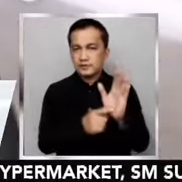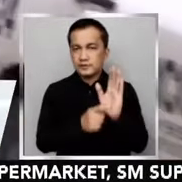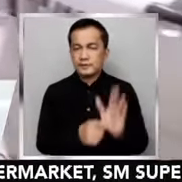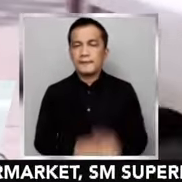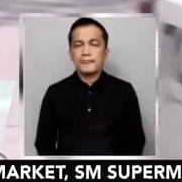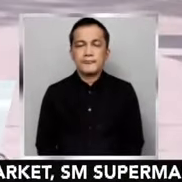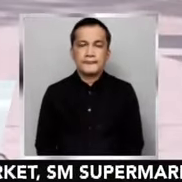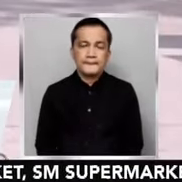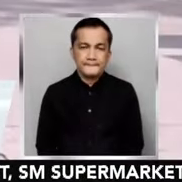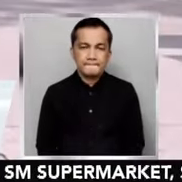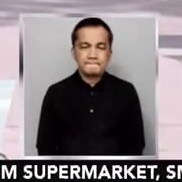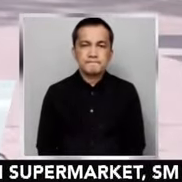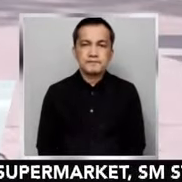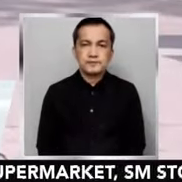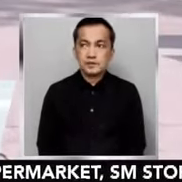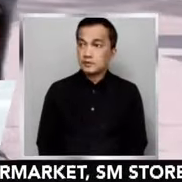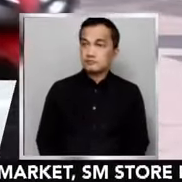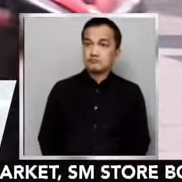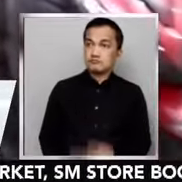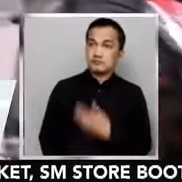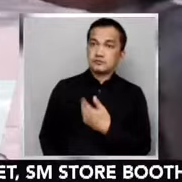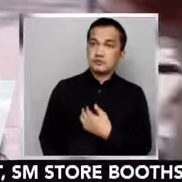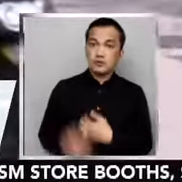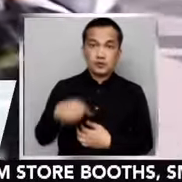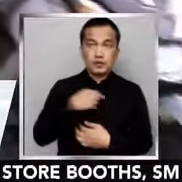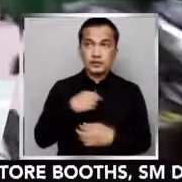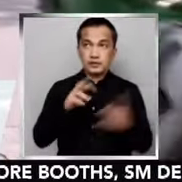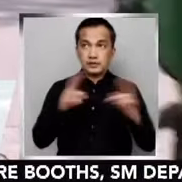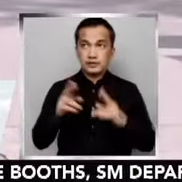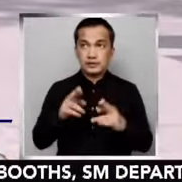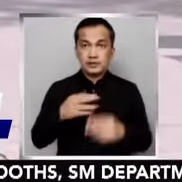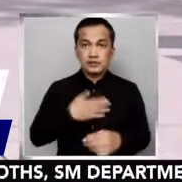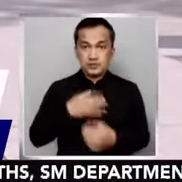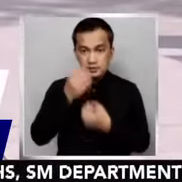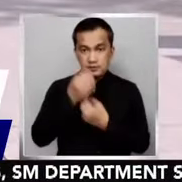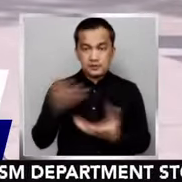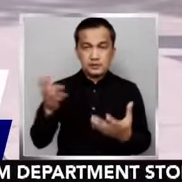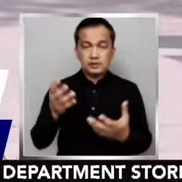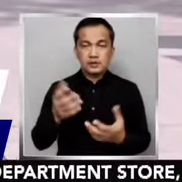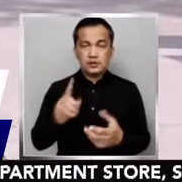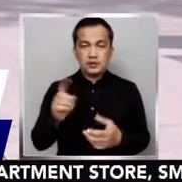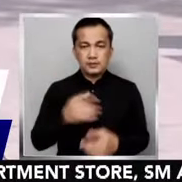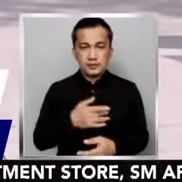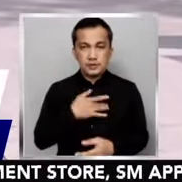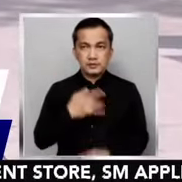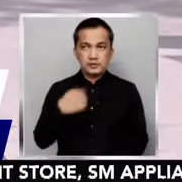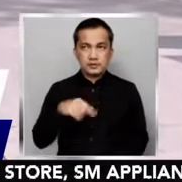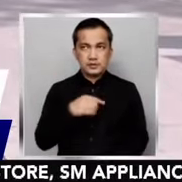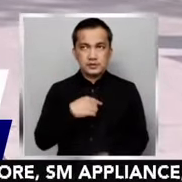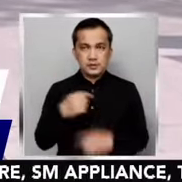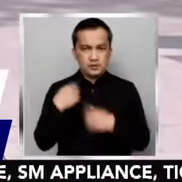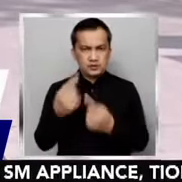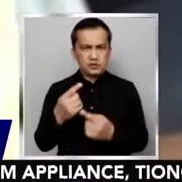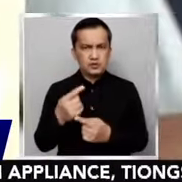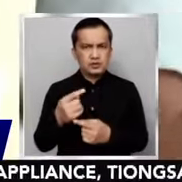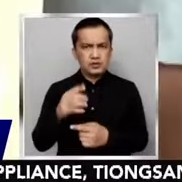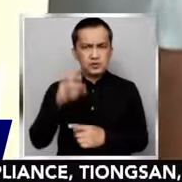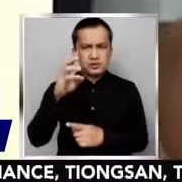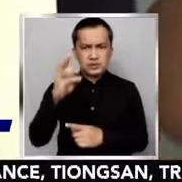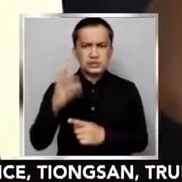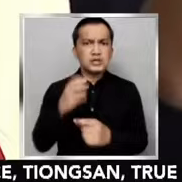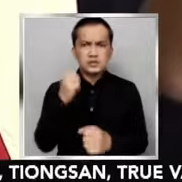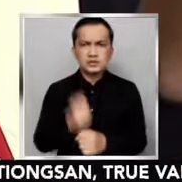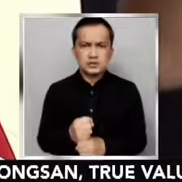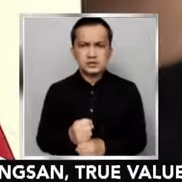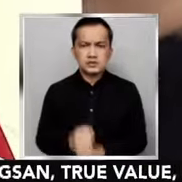nakahanda na kami eh Ah gusto rin naming iparamdam sa kanila kung ano talaga yung pinaramdam nila sa amin sa loob ng mahigit anim na taon hindi namin